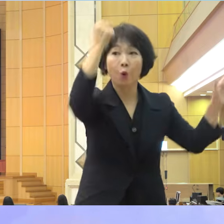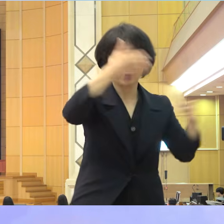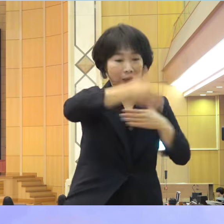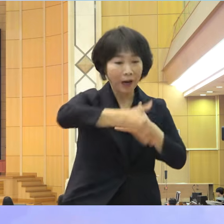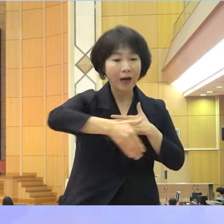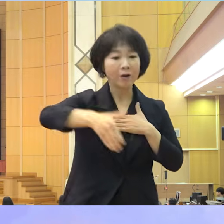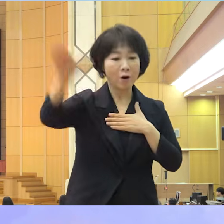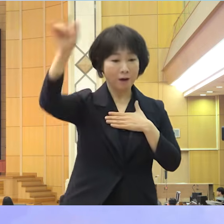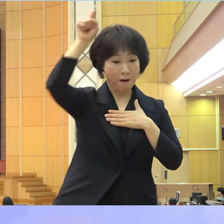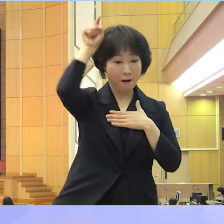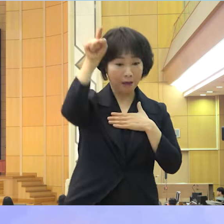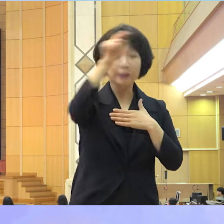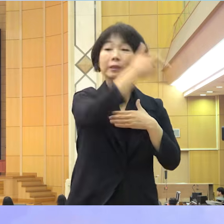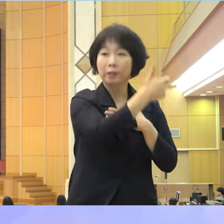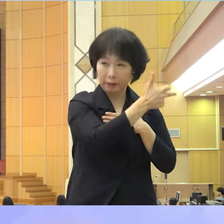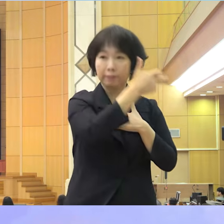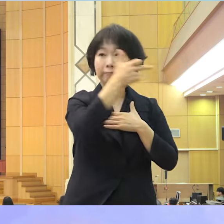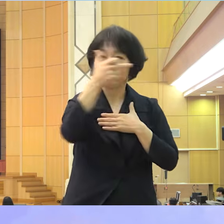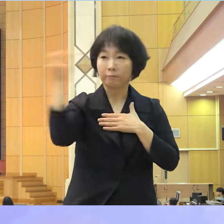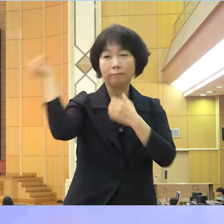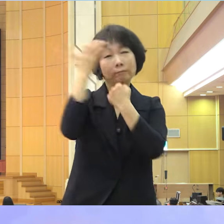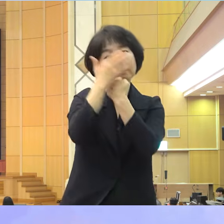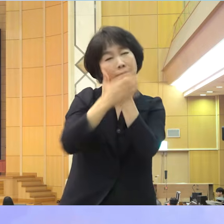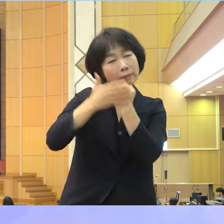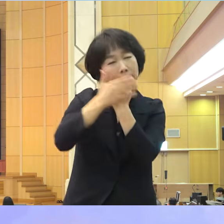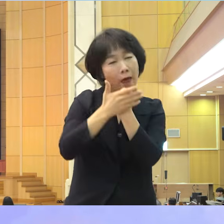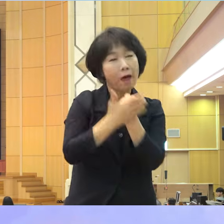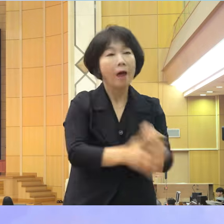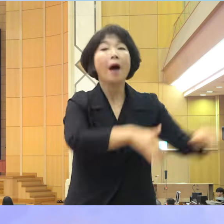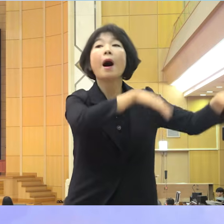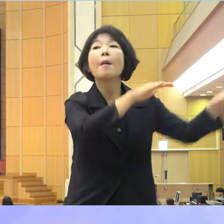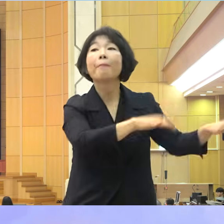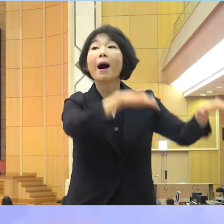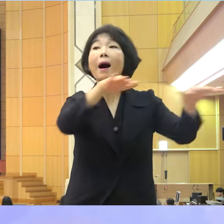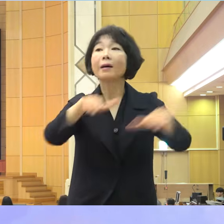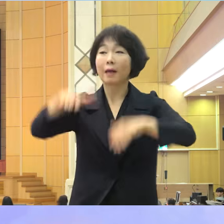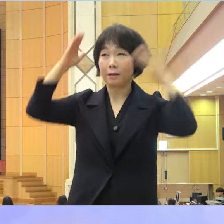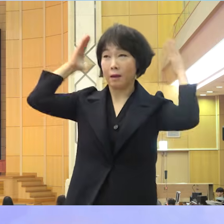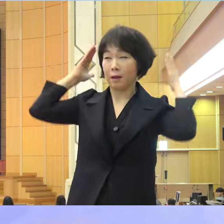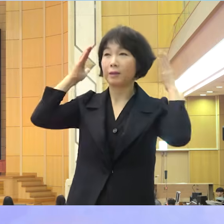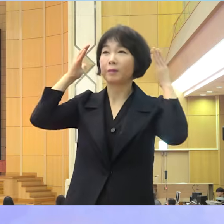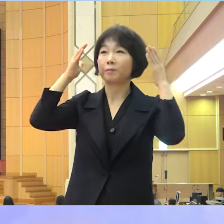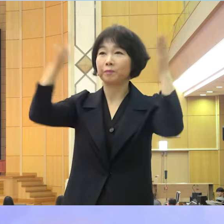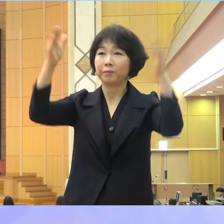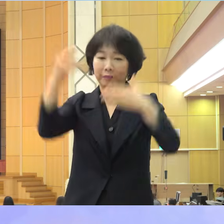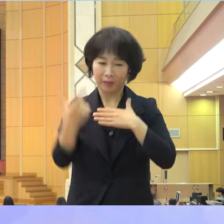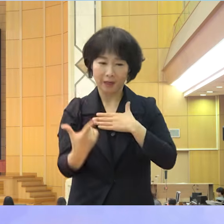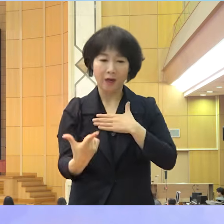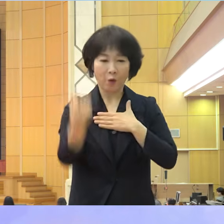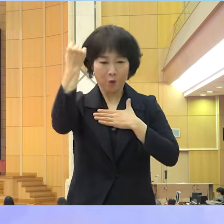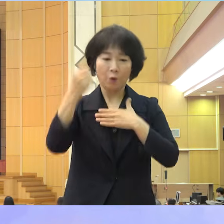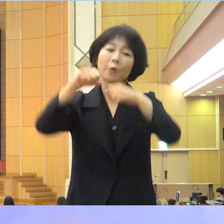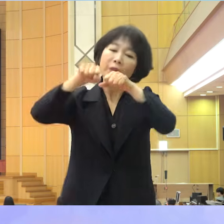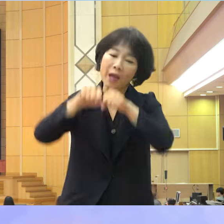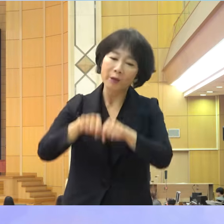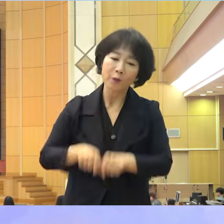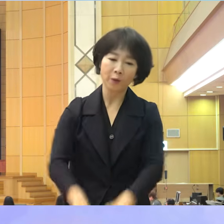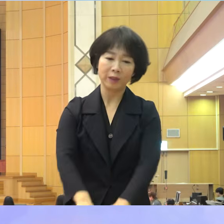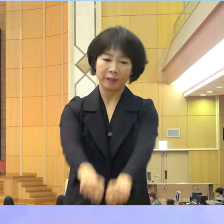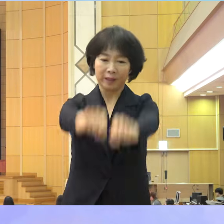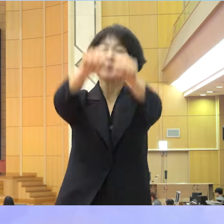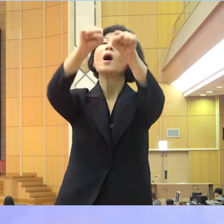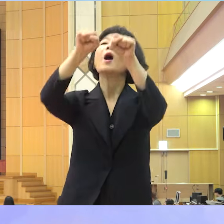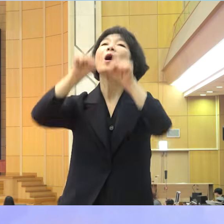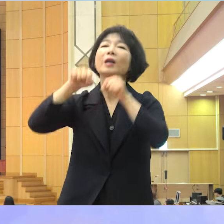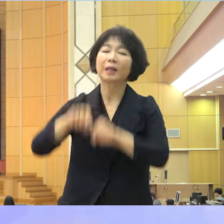이제 곧 타거라 저 큰 은혜 바다 향해 자고